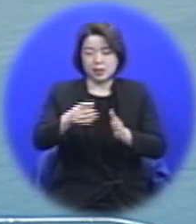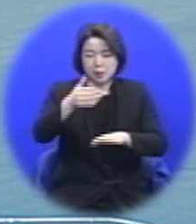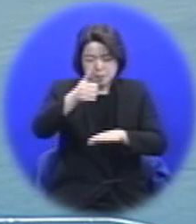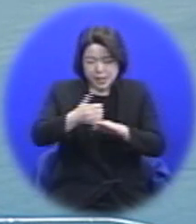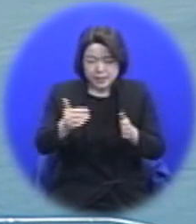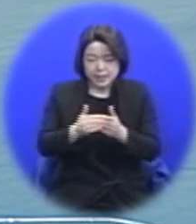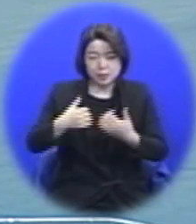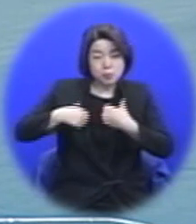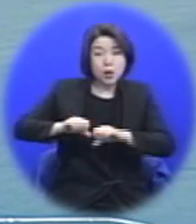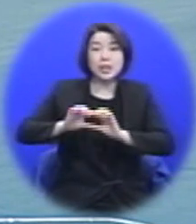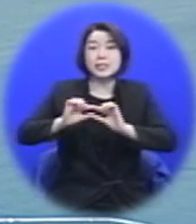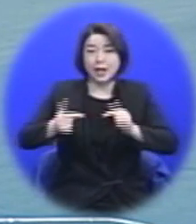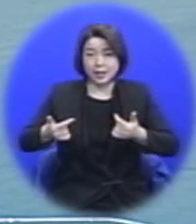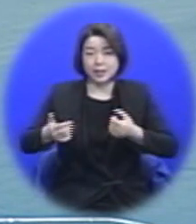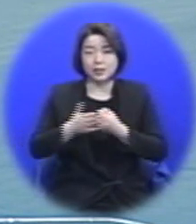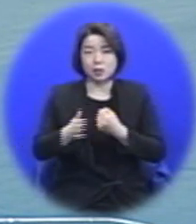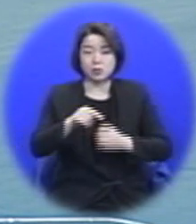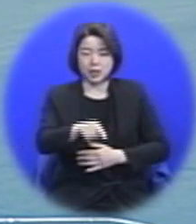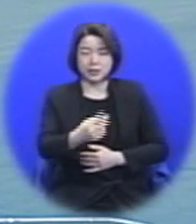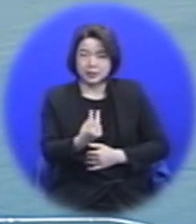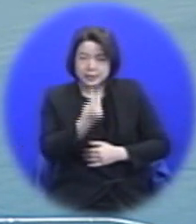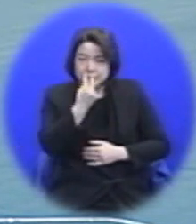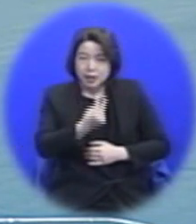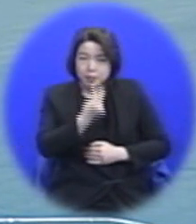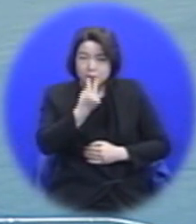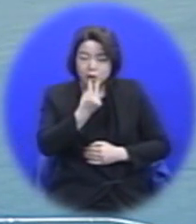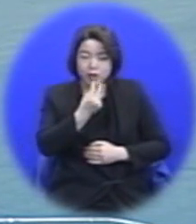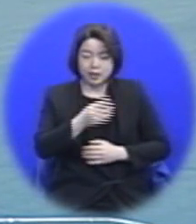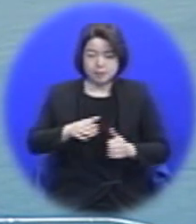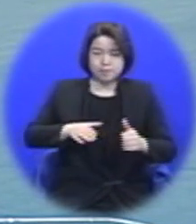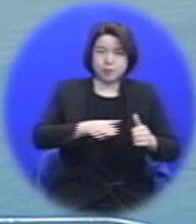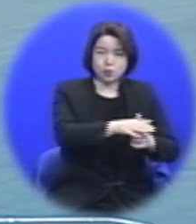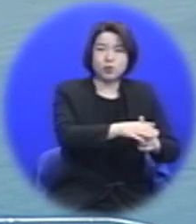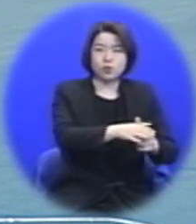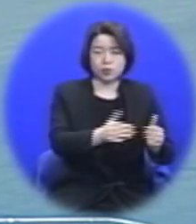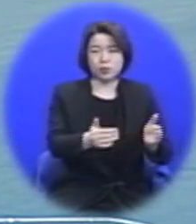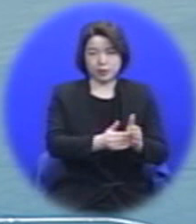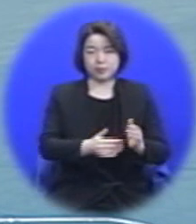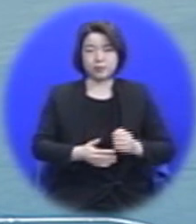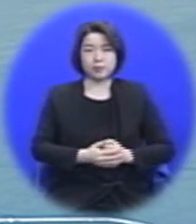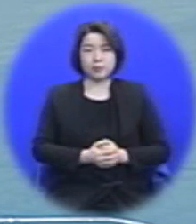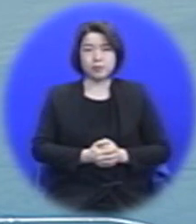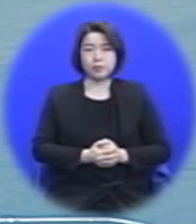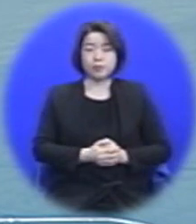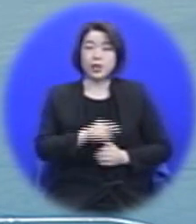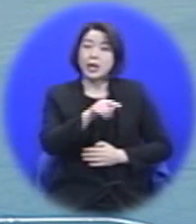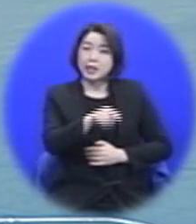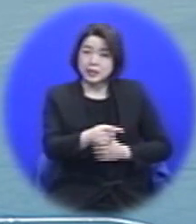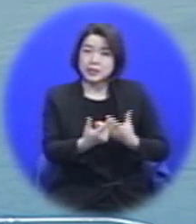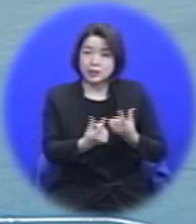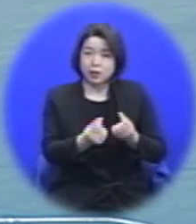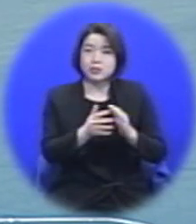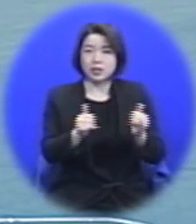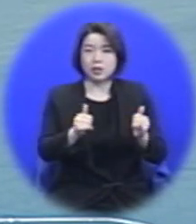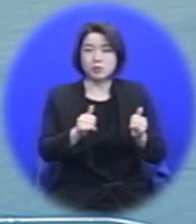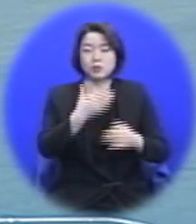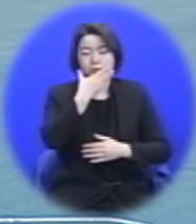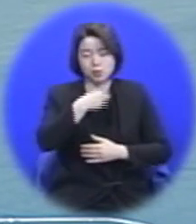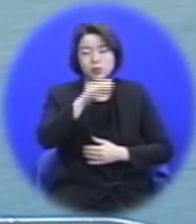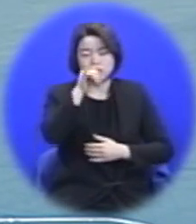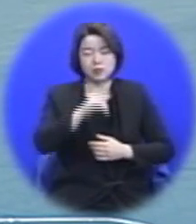때문에 그 생명이 죽임을 당하는 것입니다. 이런 사람은 복이 있다는